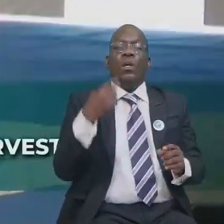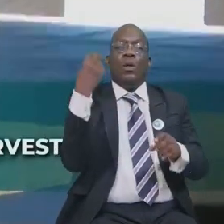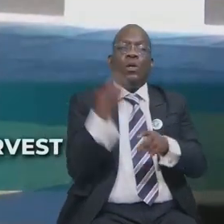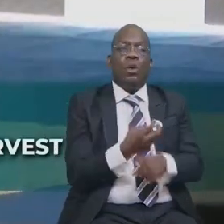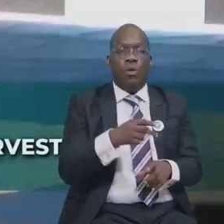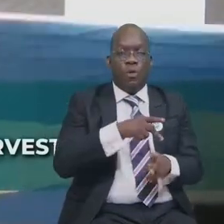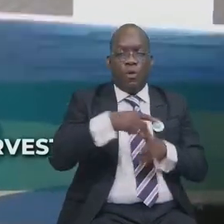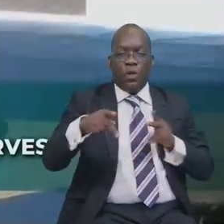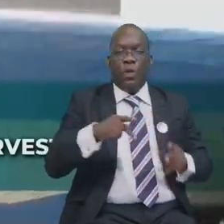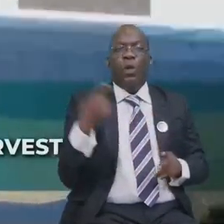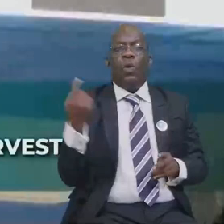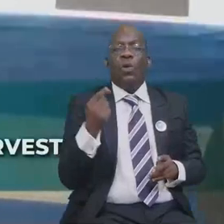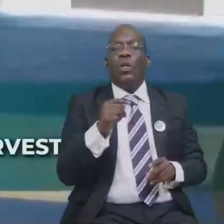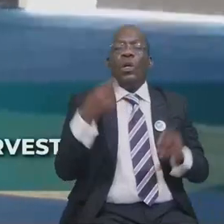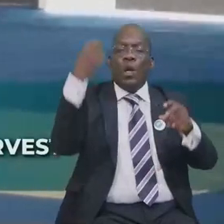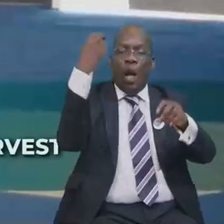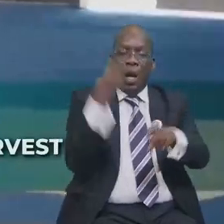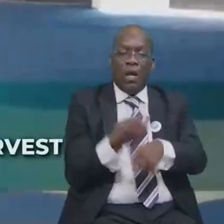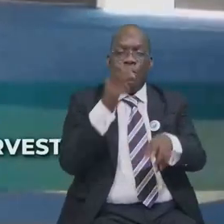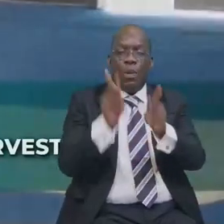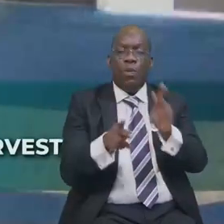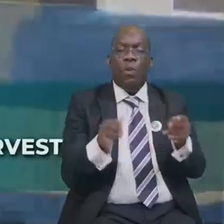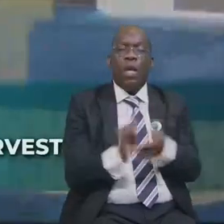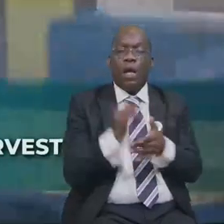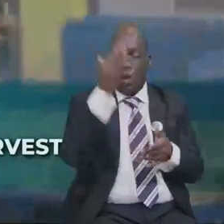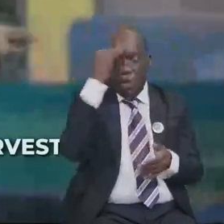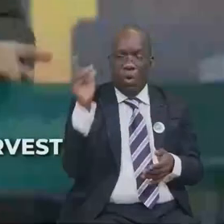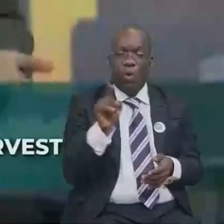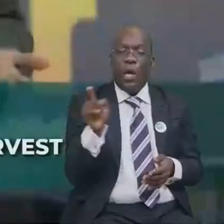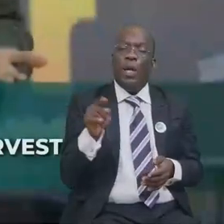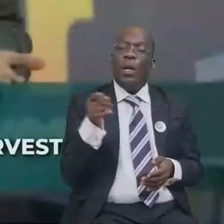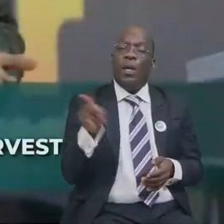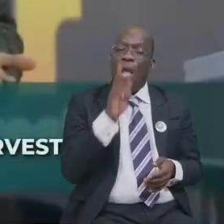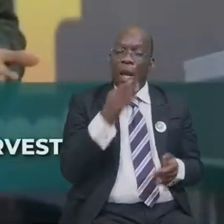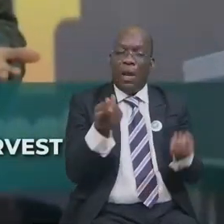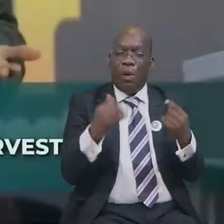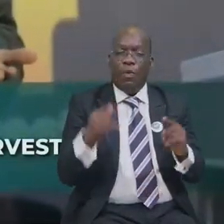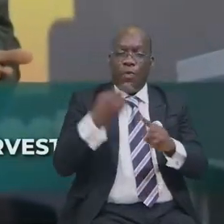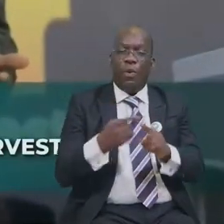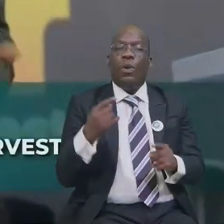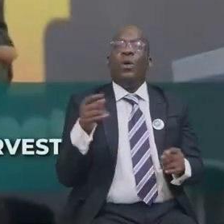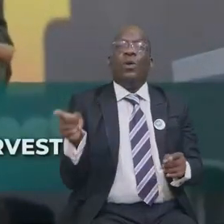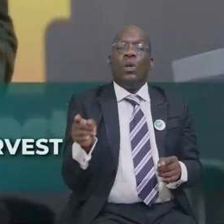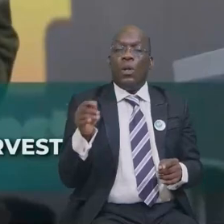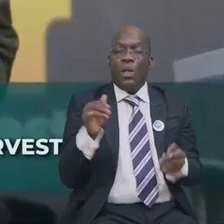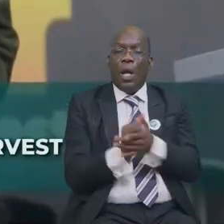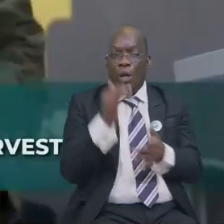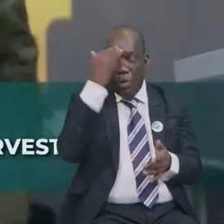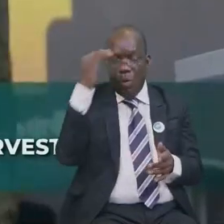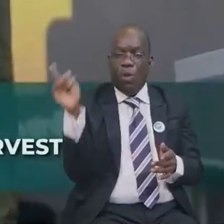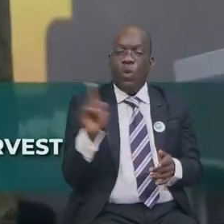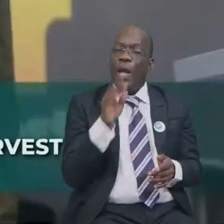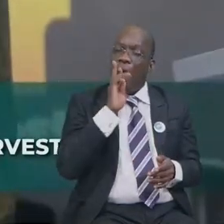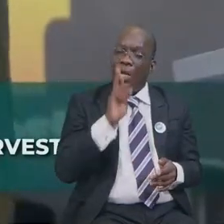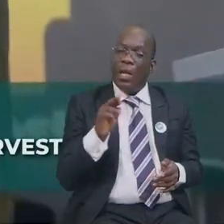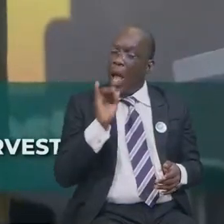dur, savent d'où ils viennent, où ils sont. Et ceux qui sont venus faire ici, alors vous devez avoir